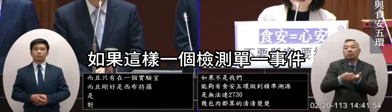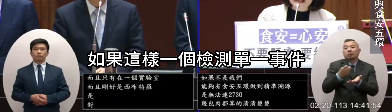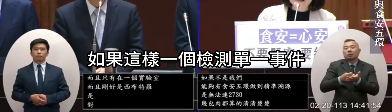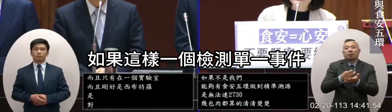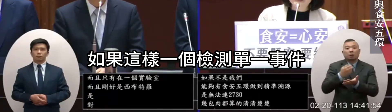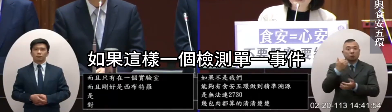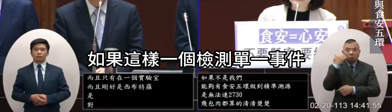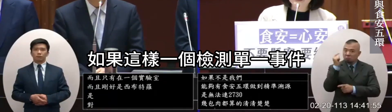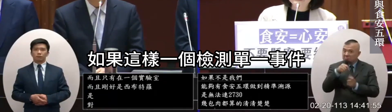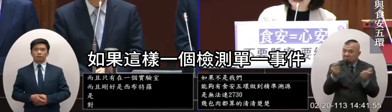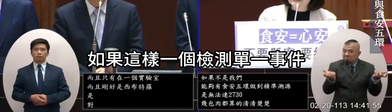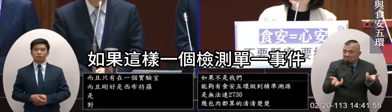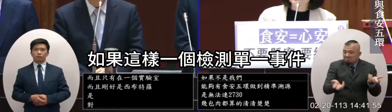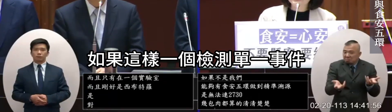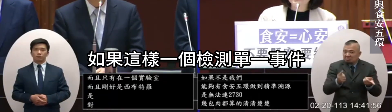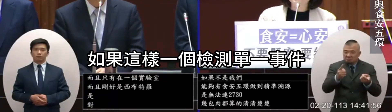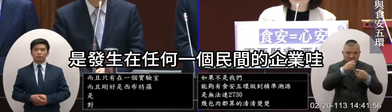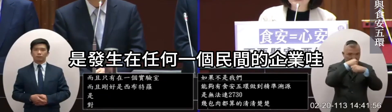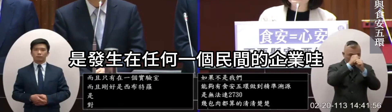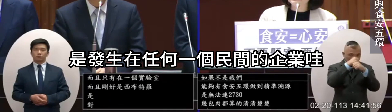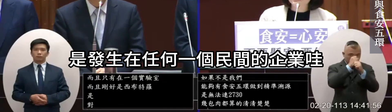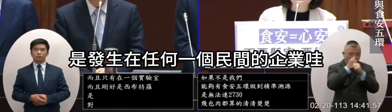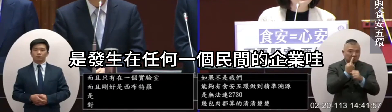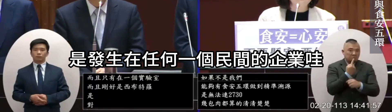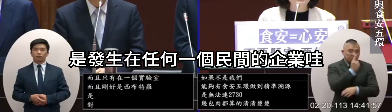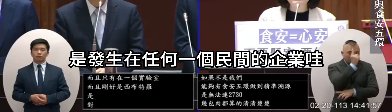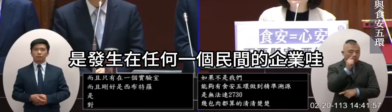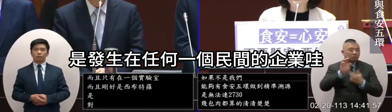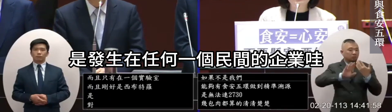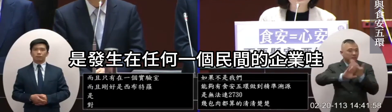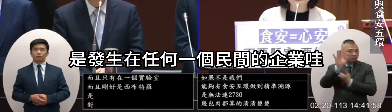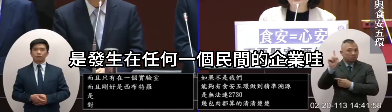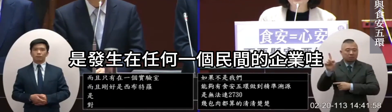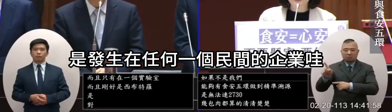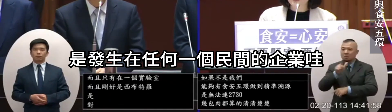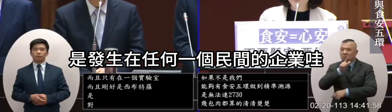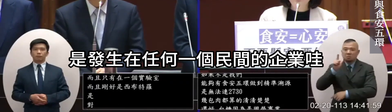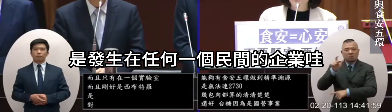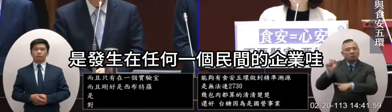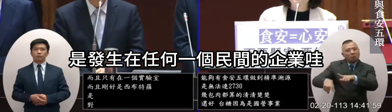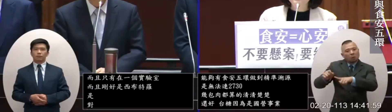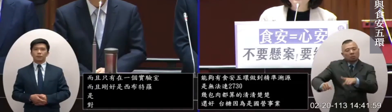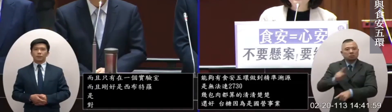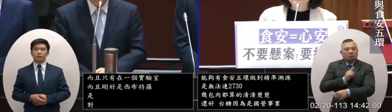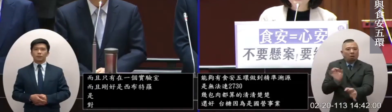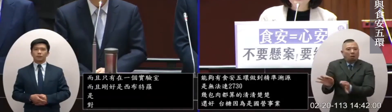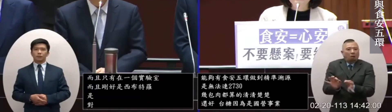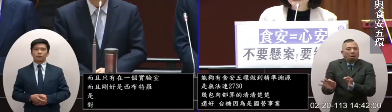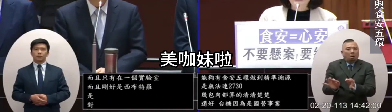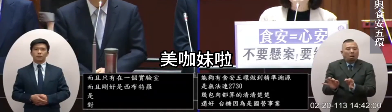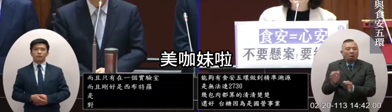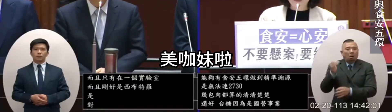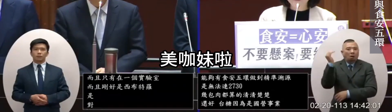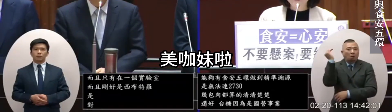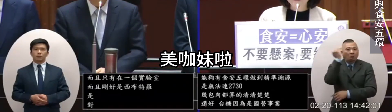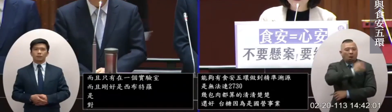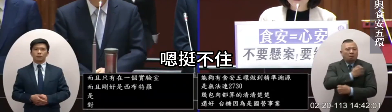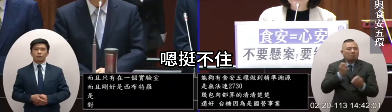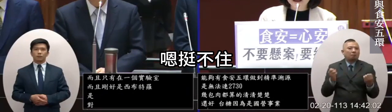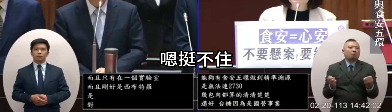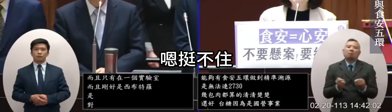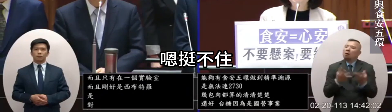这样一个检测单一事件是发生在任何一个民间的企业，哇，没卡没